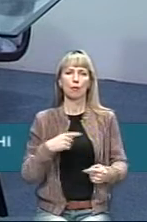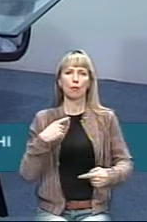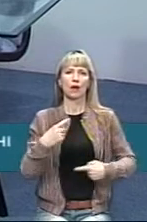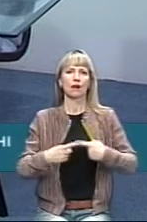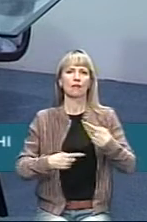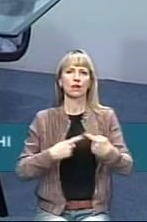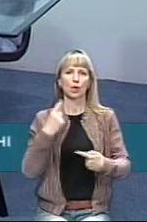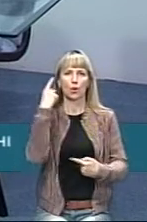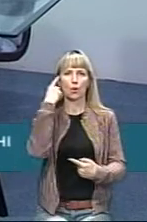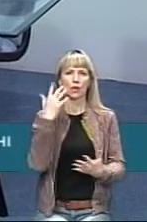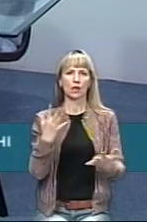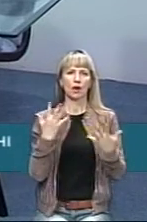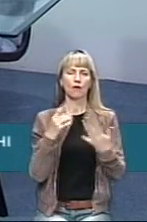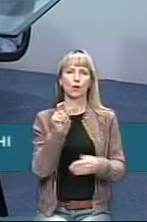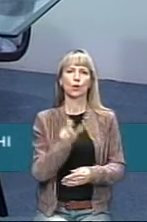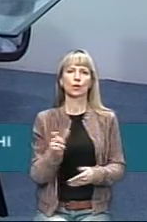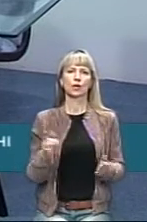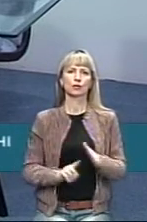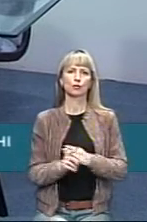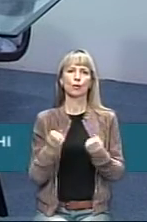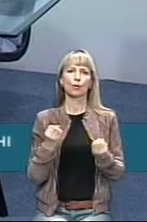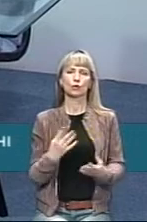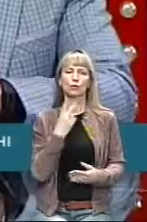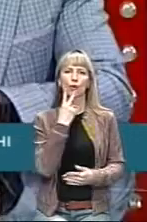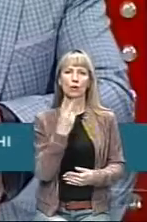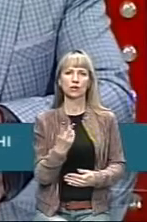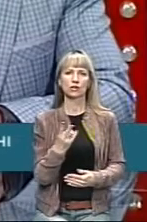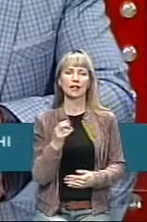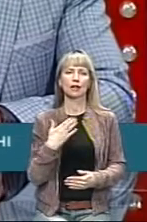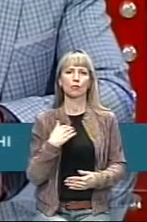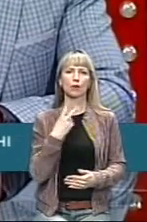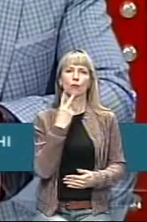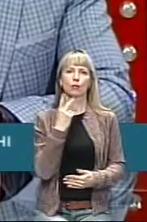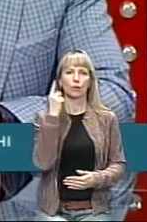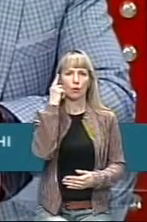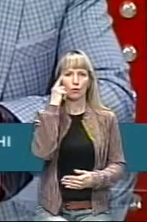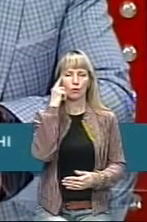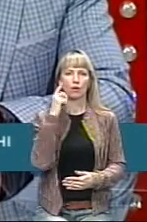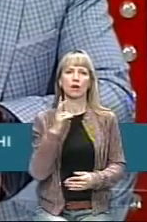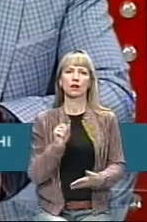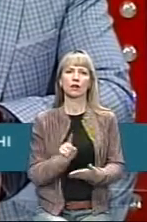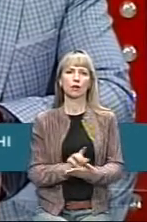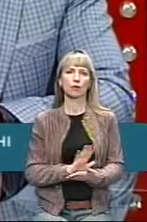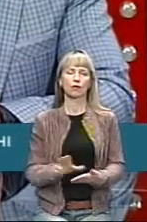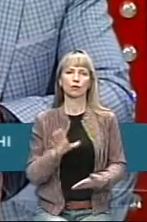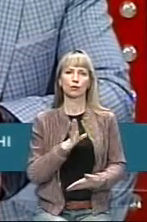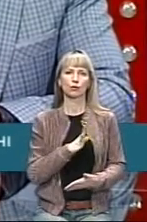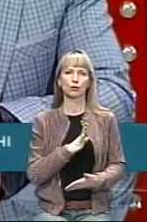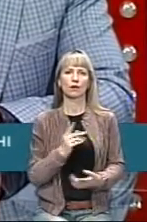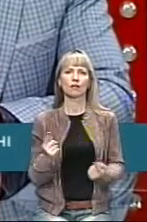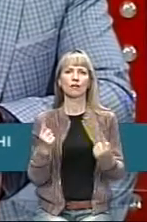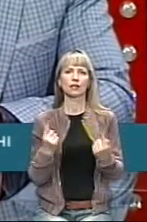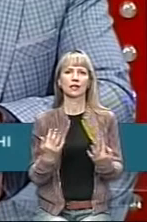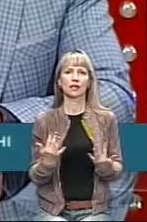уяву людини, яка, ну, спочатку просто побачила. Ага. На мій погляд, не повинно бути